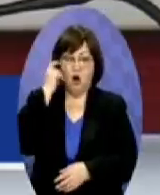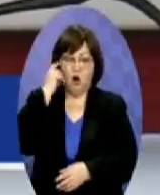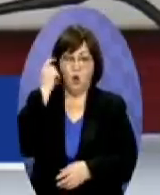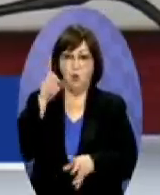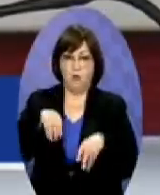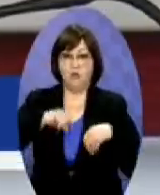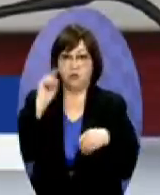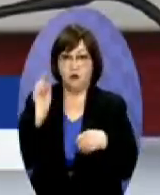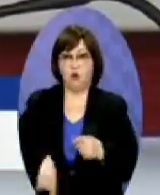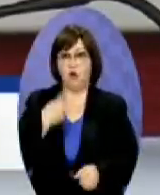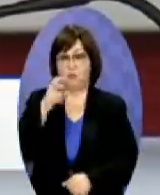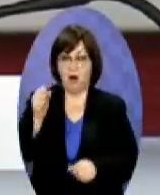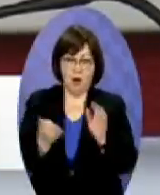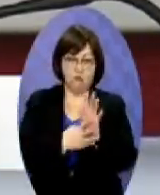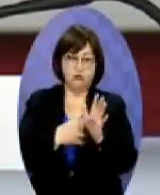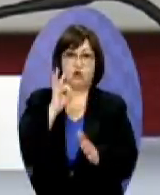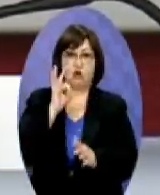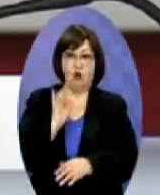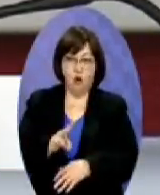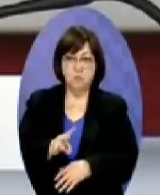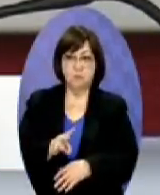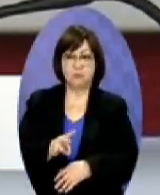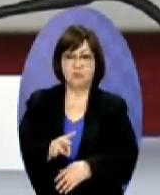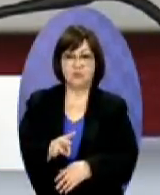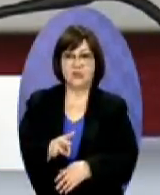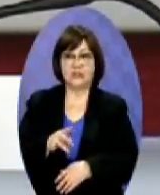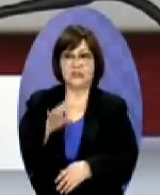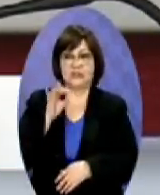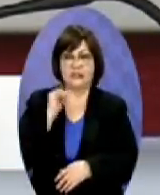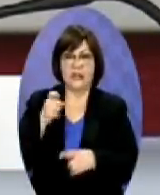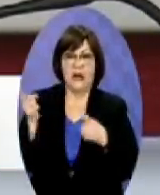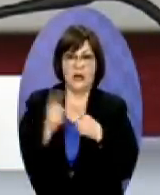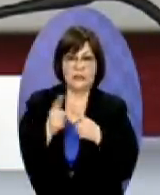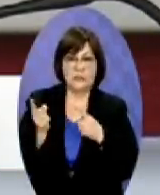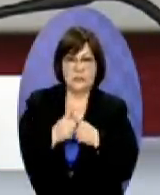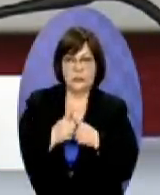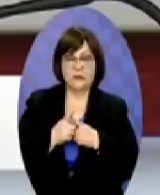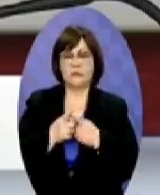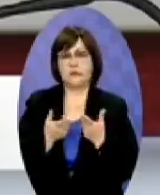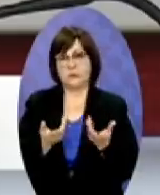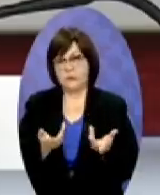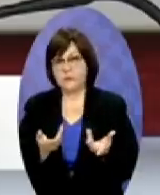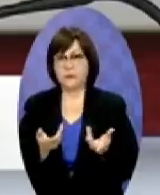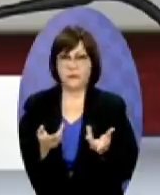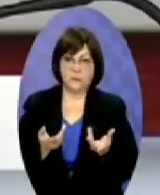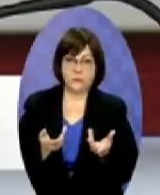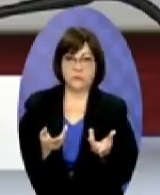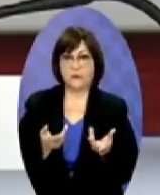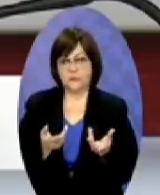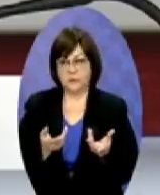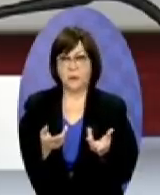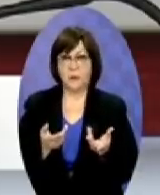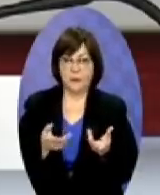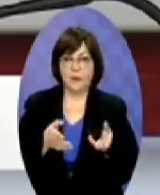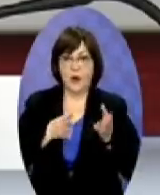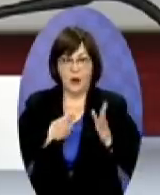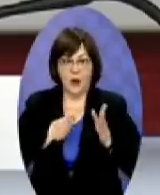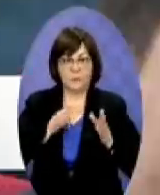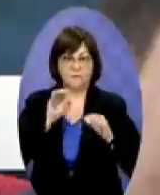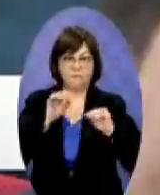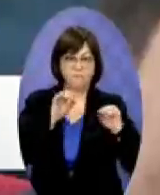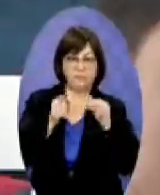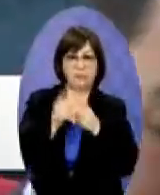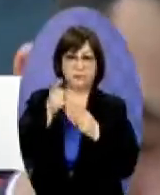бид нар 2019 оны хувьд л харин нэгэн чанга байр суурьтай уршлах төлбөрийн баталгаандар байна шүү гэдэг дээр таа хүн байна бас